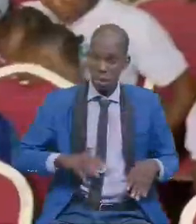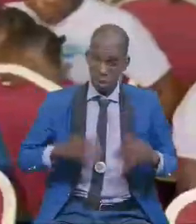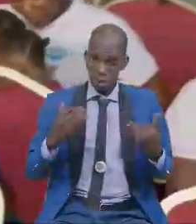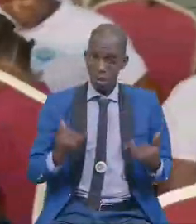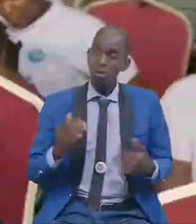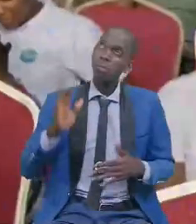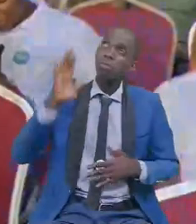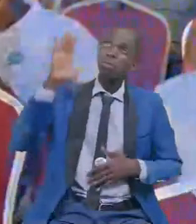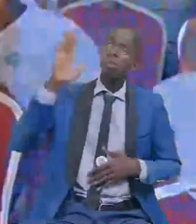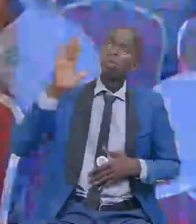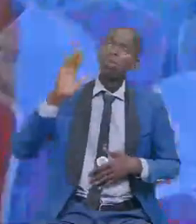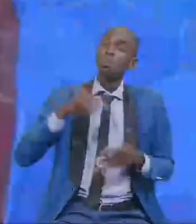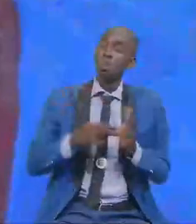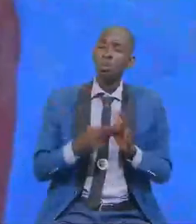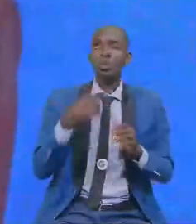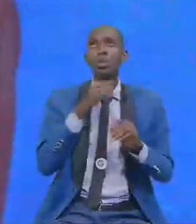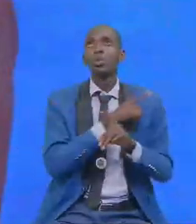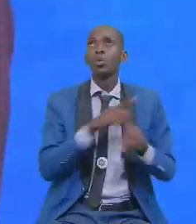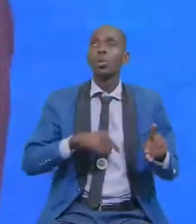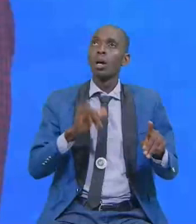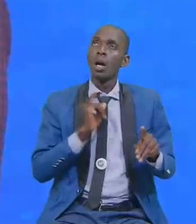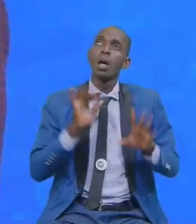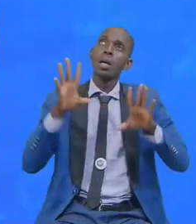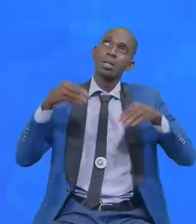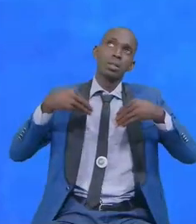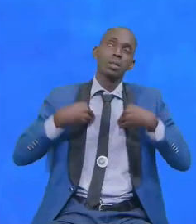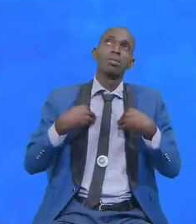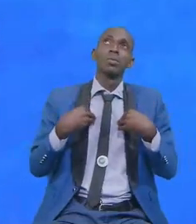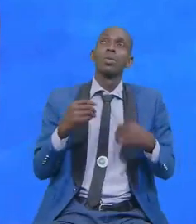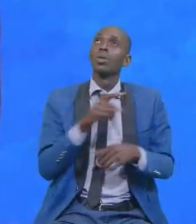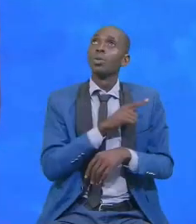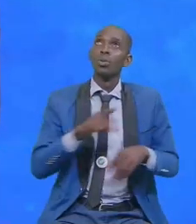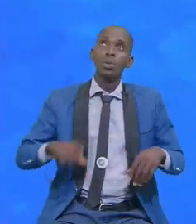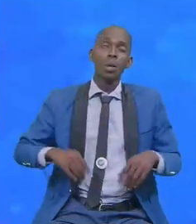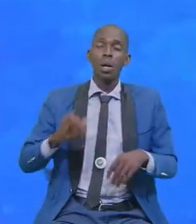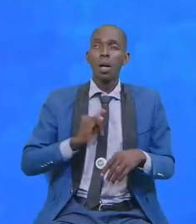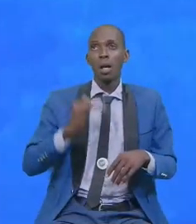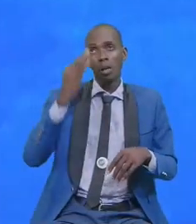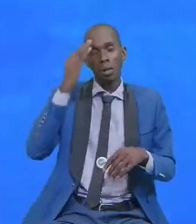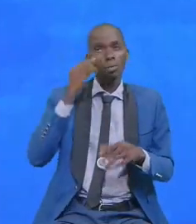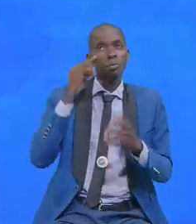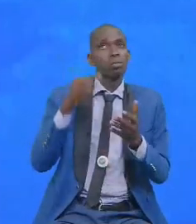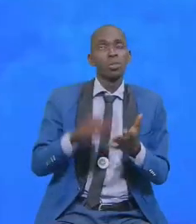Dis, Seigneur, j'accepte. Seigneur, je reconnais. Seigneur, j'affirme.